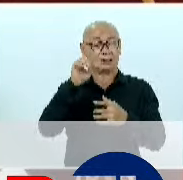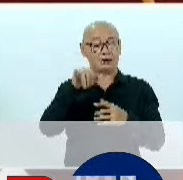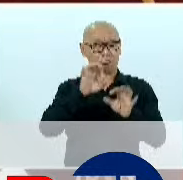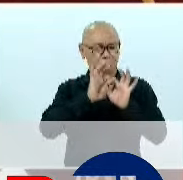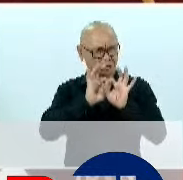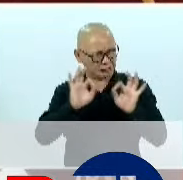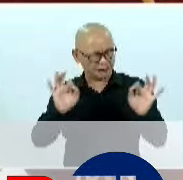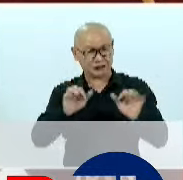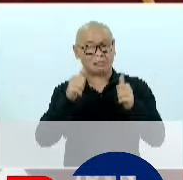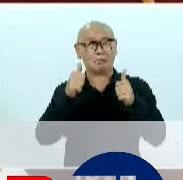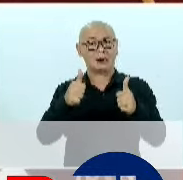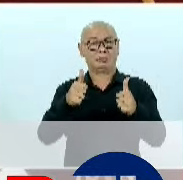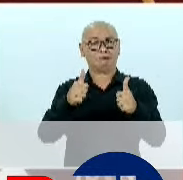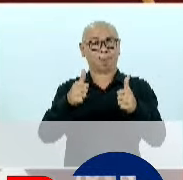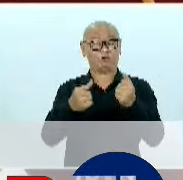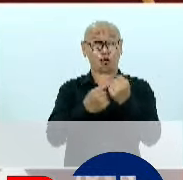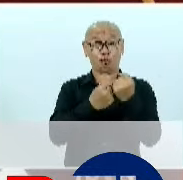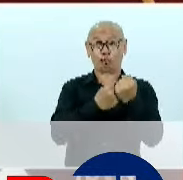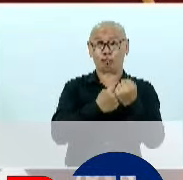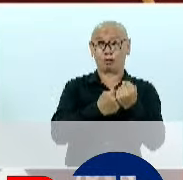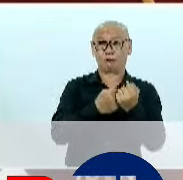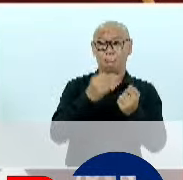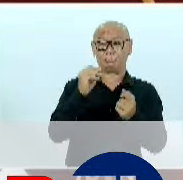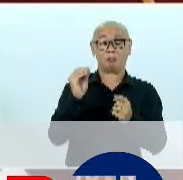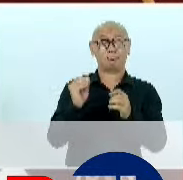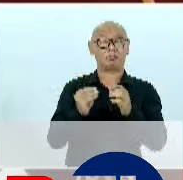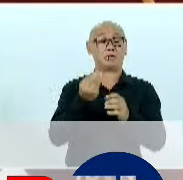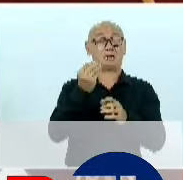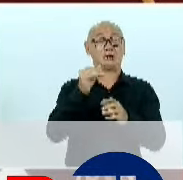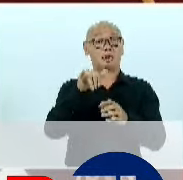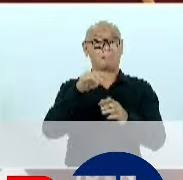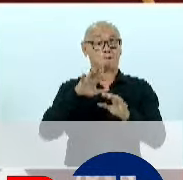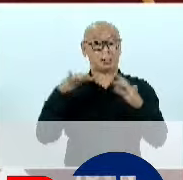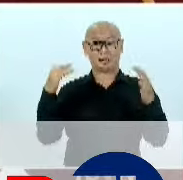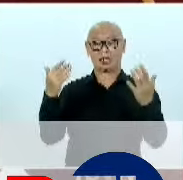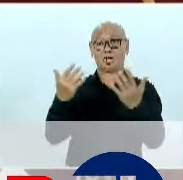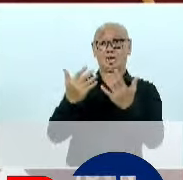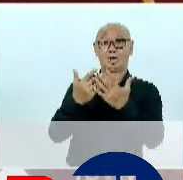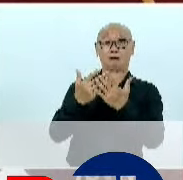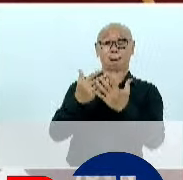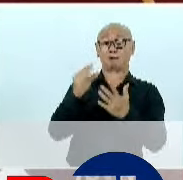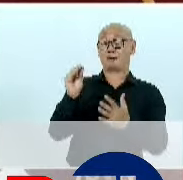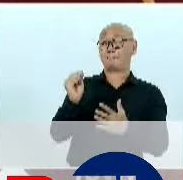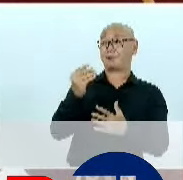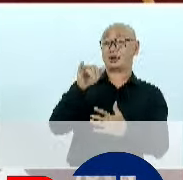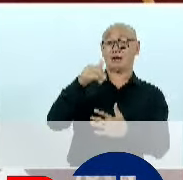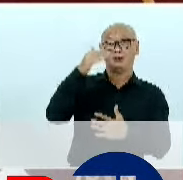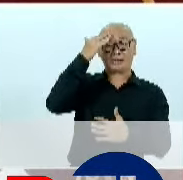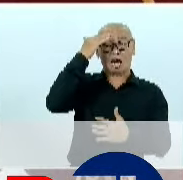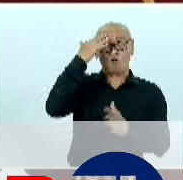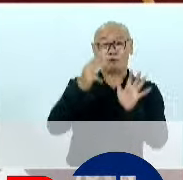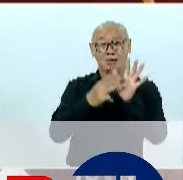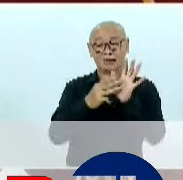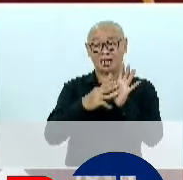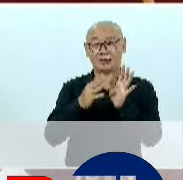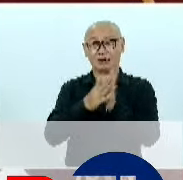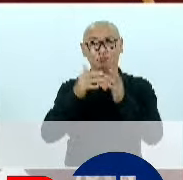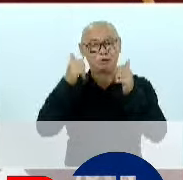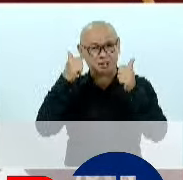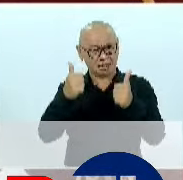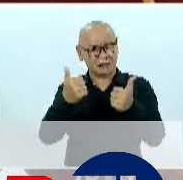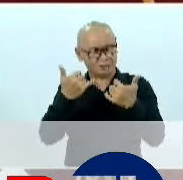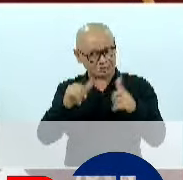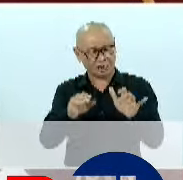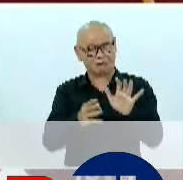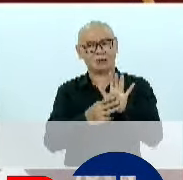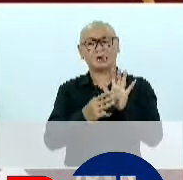dan ditunjang ad kepemimpinan yang memasyarakat pemimpin yang tahu masalah dan bisa menyelesaikan